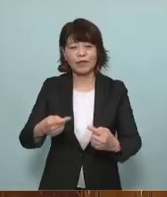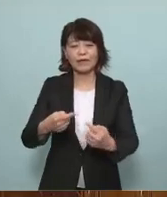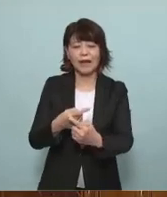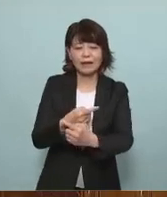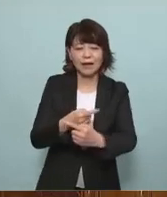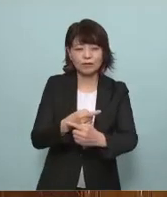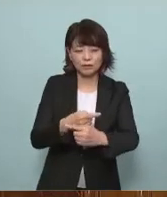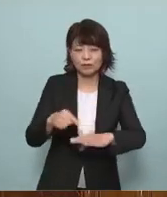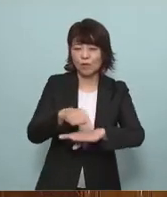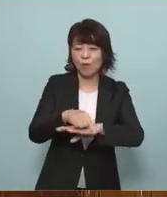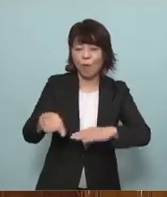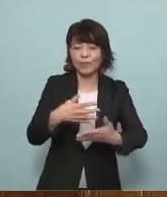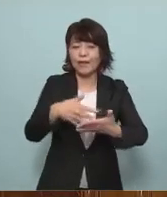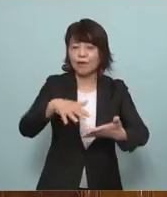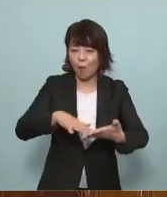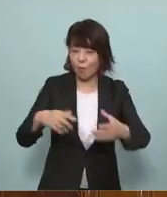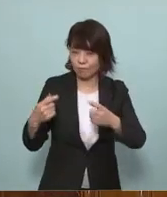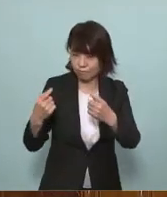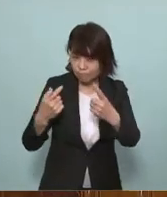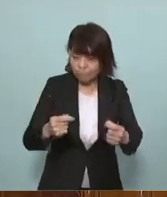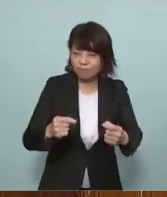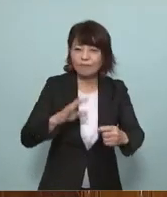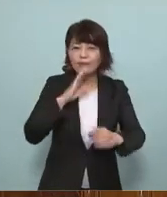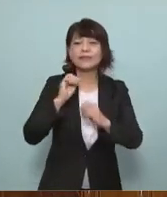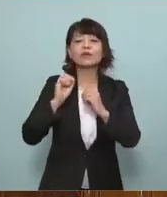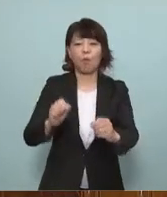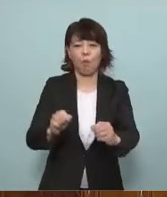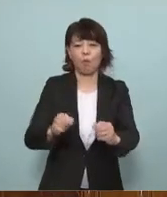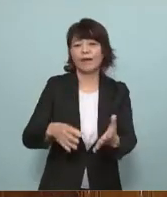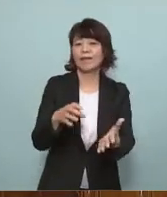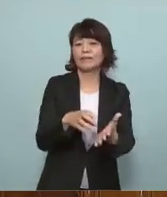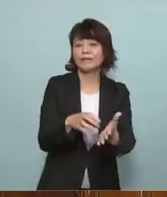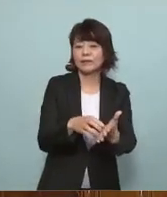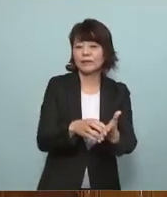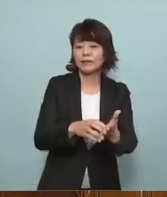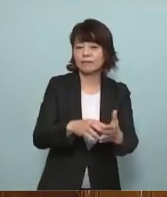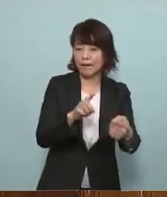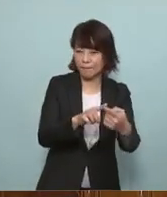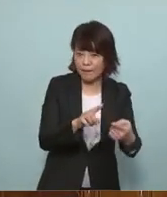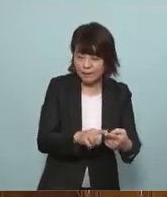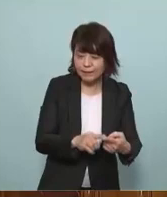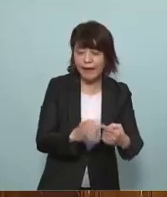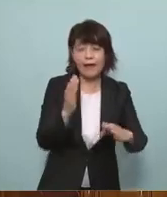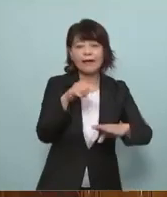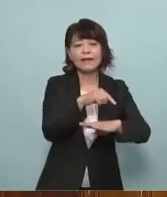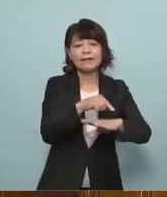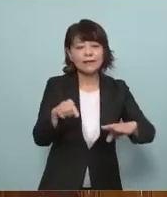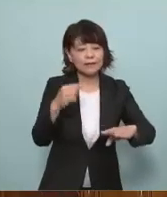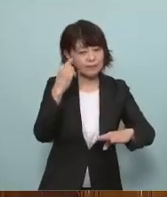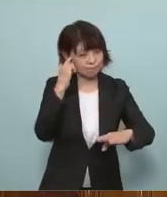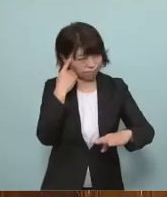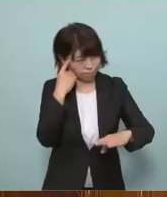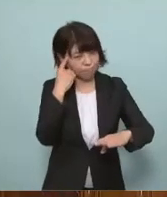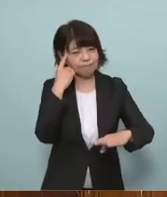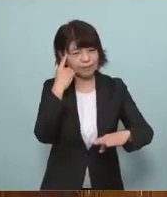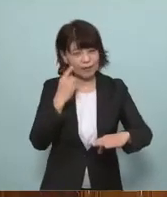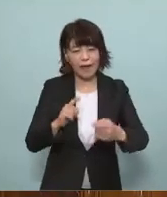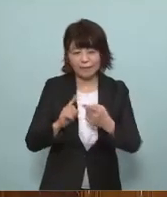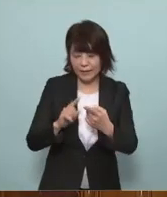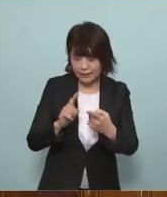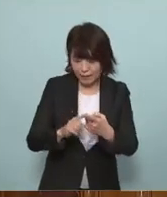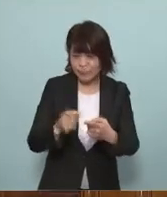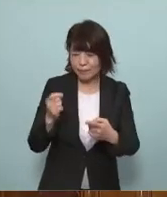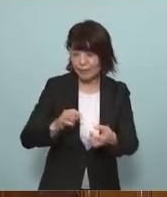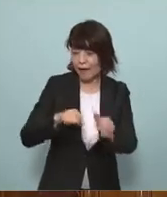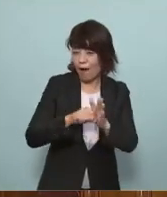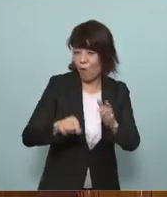表の着実な実行や、エビデンスに基づく政策立案により、適切かつ効果的な支出を